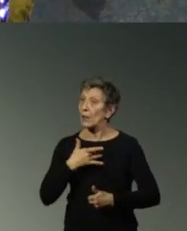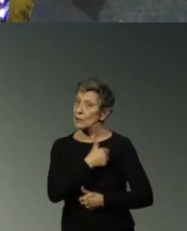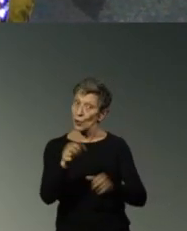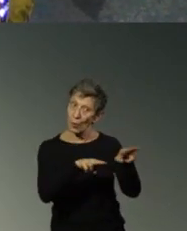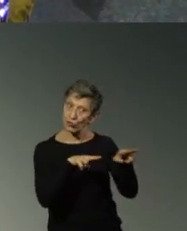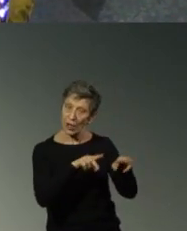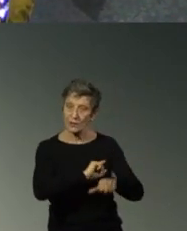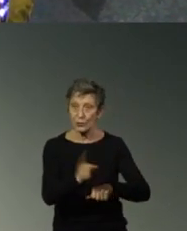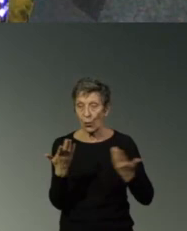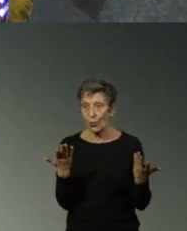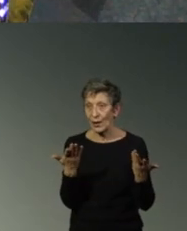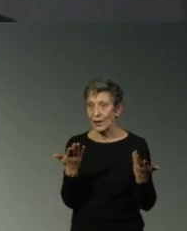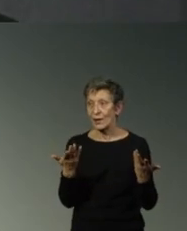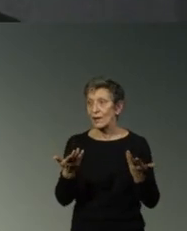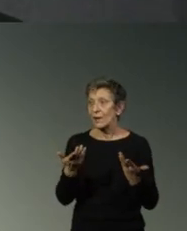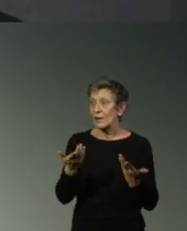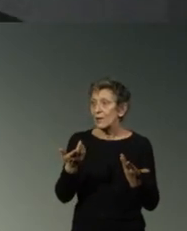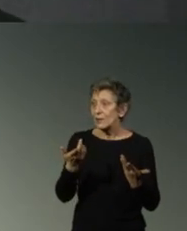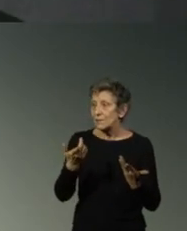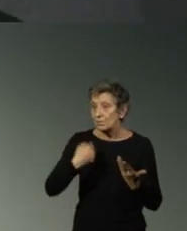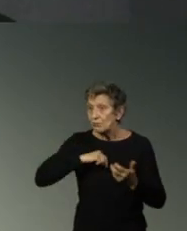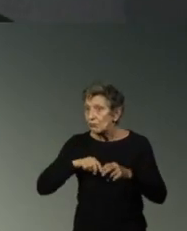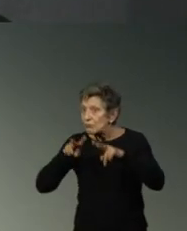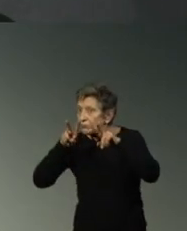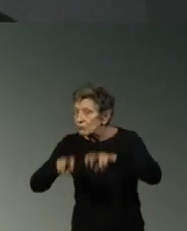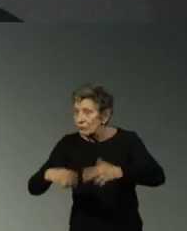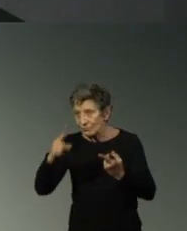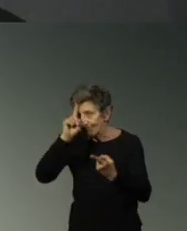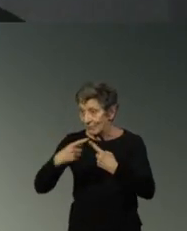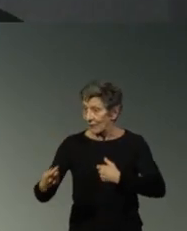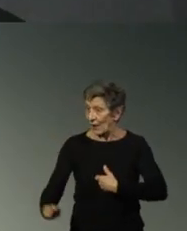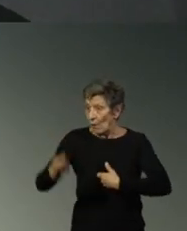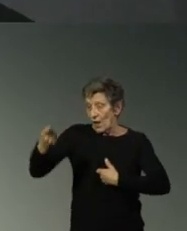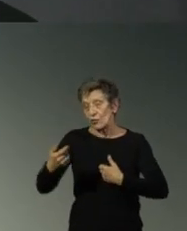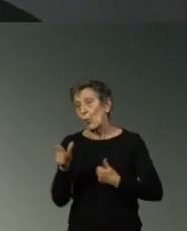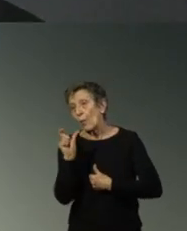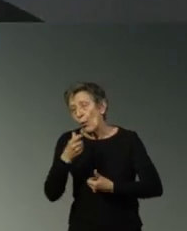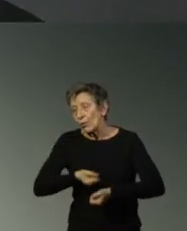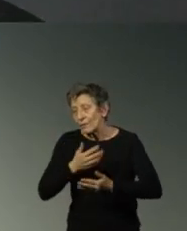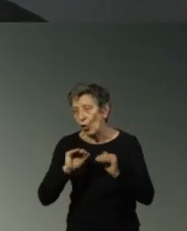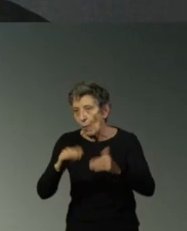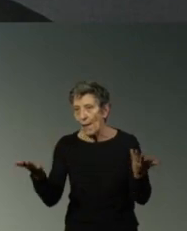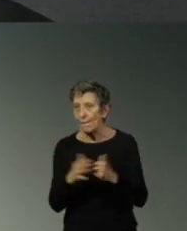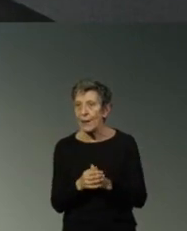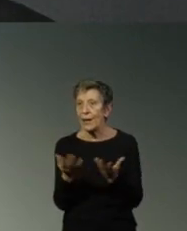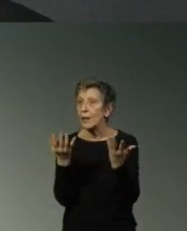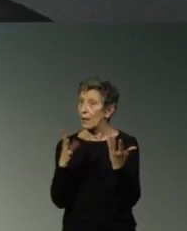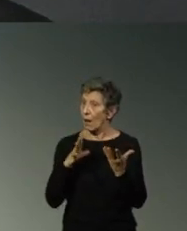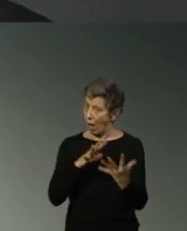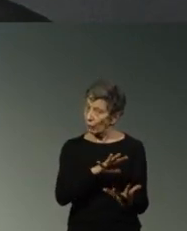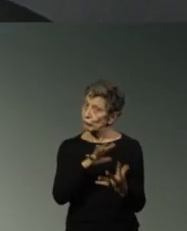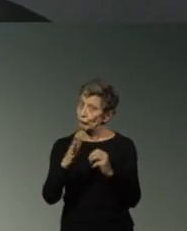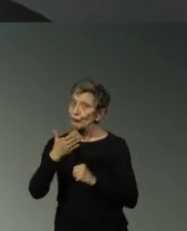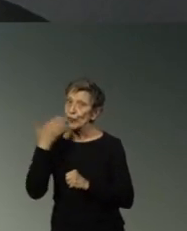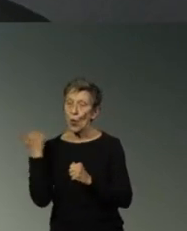aussi, on a beaucoup enquêté sur le terrain, notamment sur des pratiques d'élevage. Bon, j'utilise le terme de façon simple, mais par exemple, vous avez beaucoup d'améliorations qui sont proposées